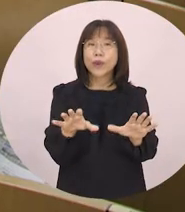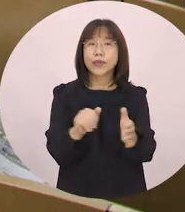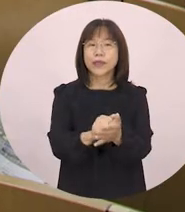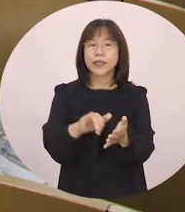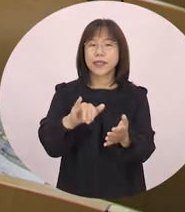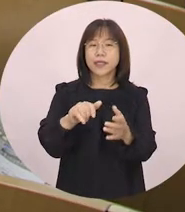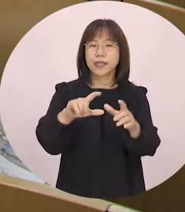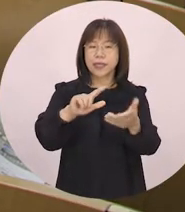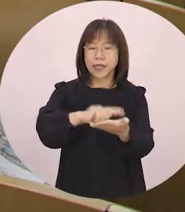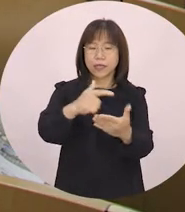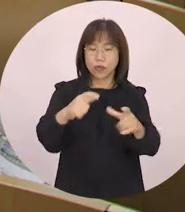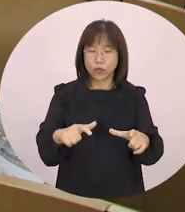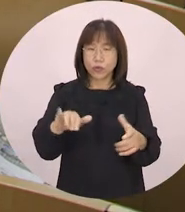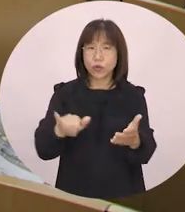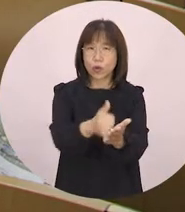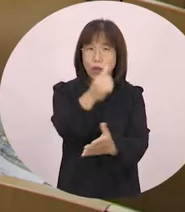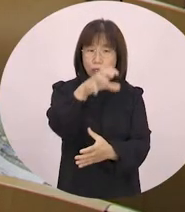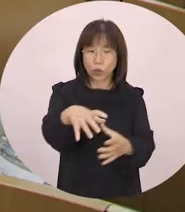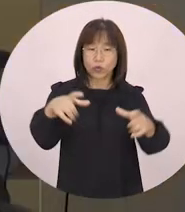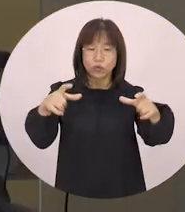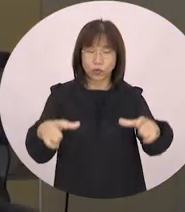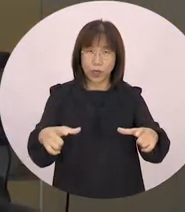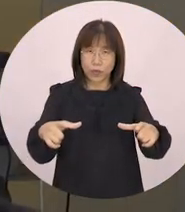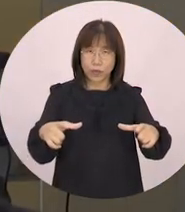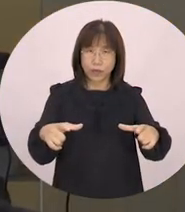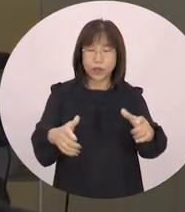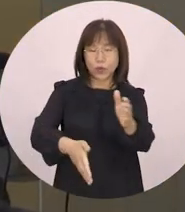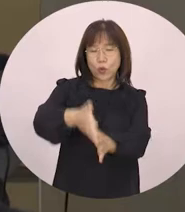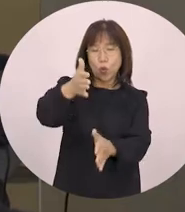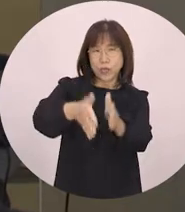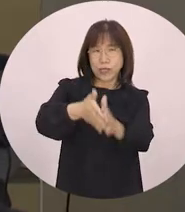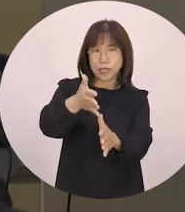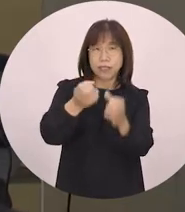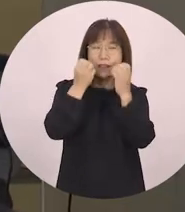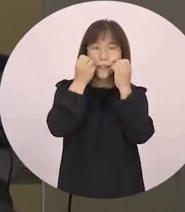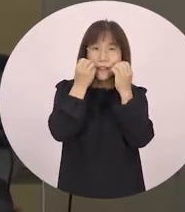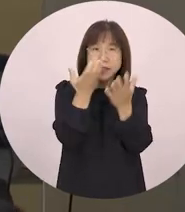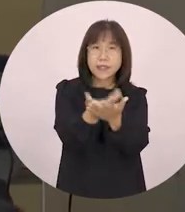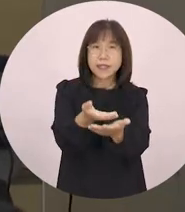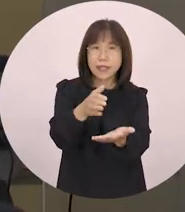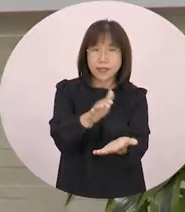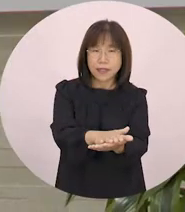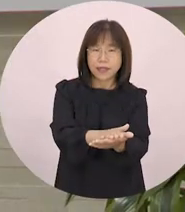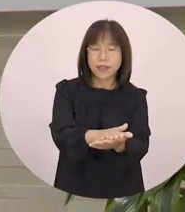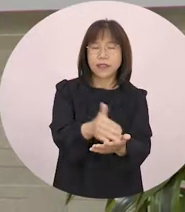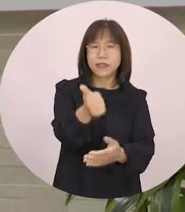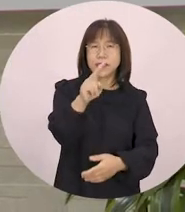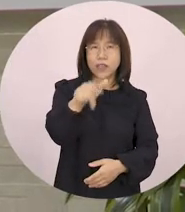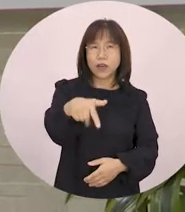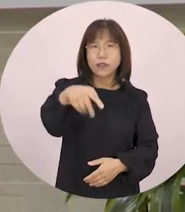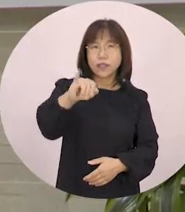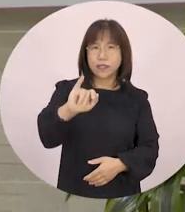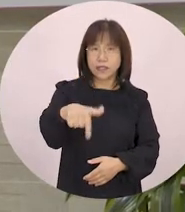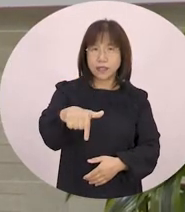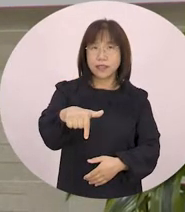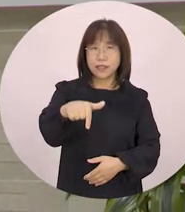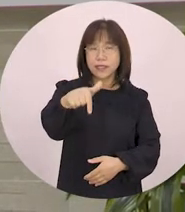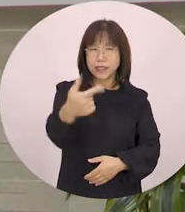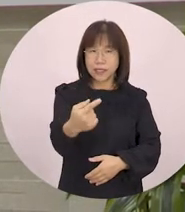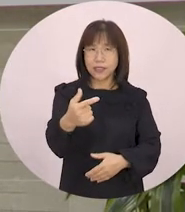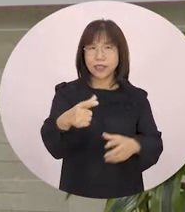이번 공청 에는 강서구 공항동 일대를 국가 시범지구 인 김포 공원 도시재생 혁신 지구로 지정 하기 위해